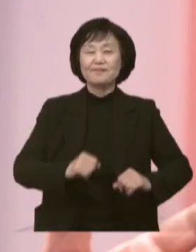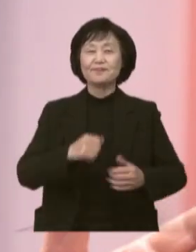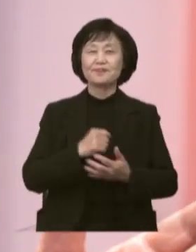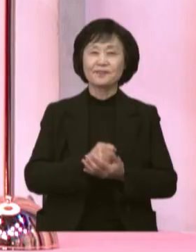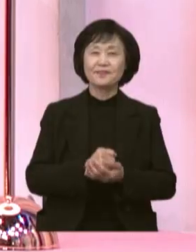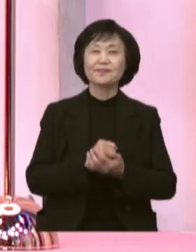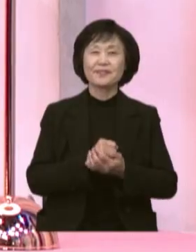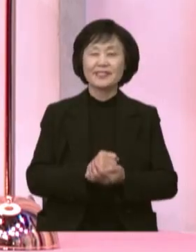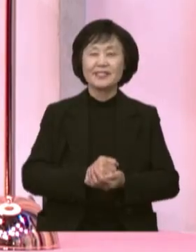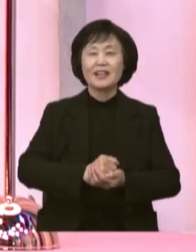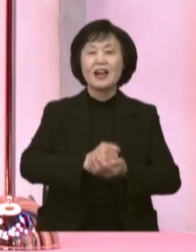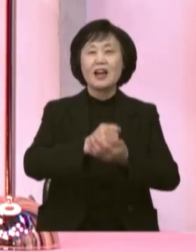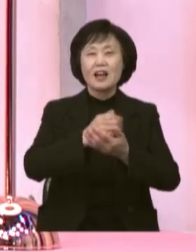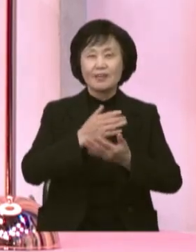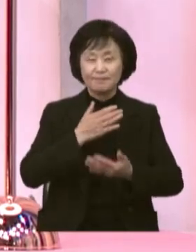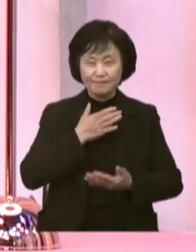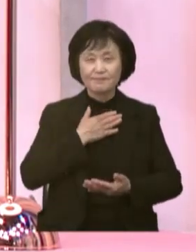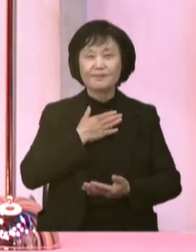살리신